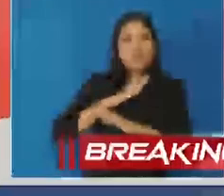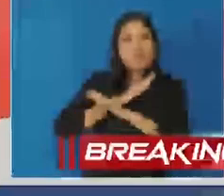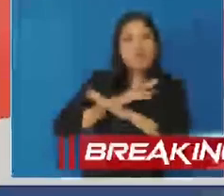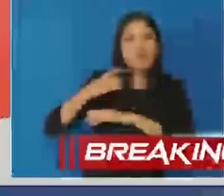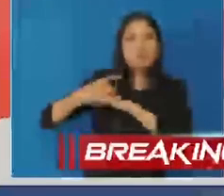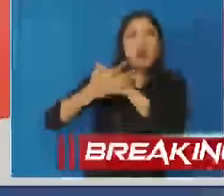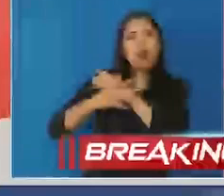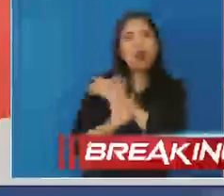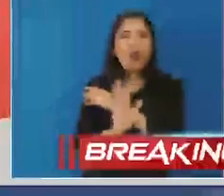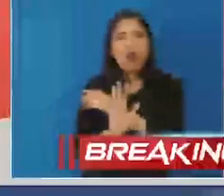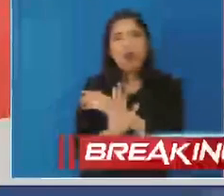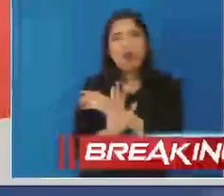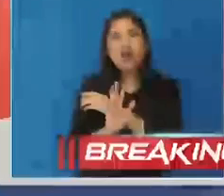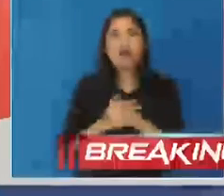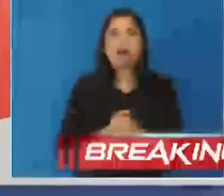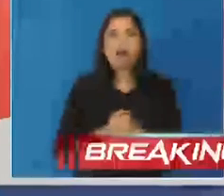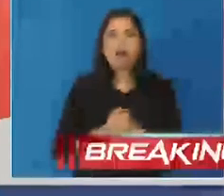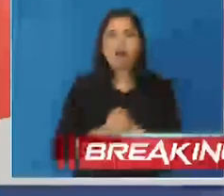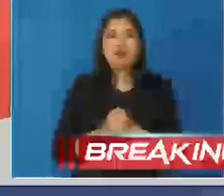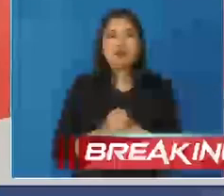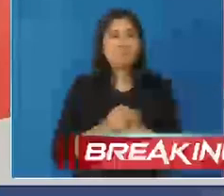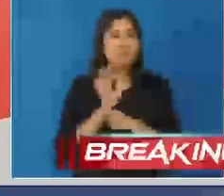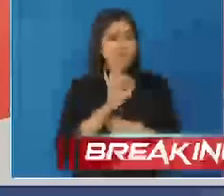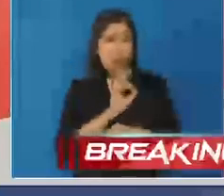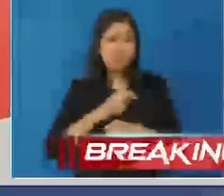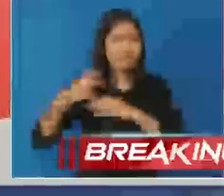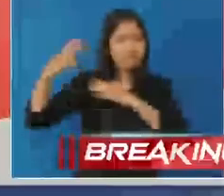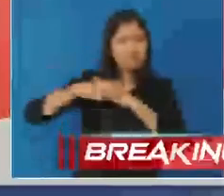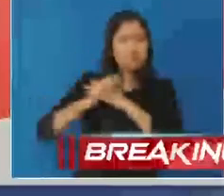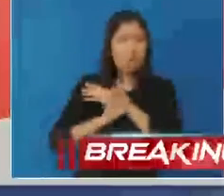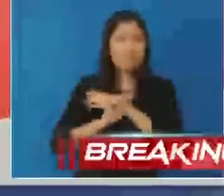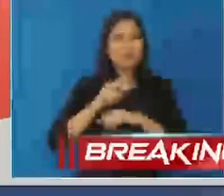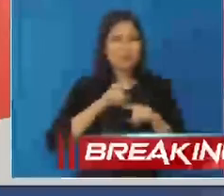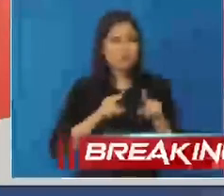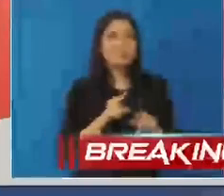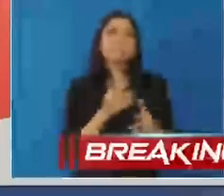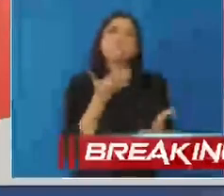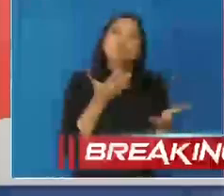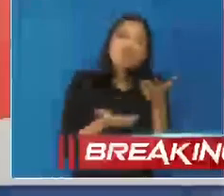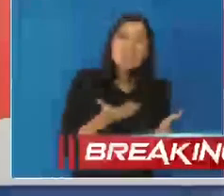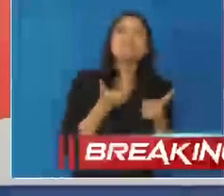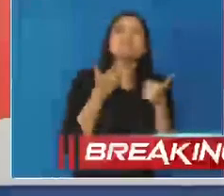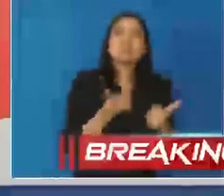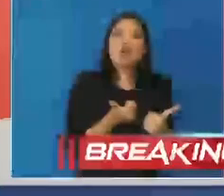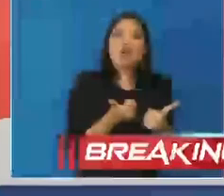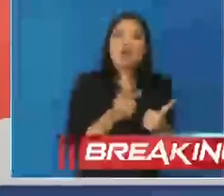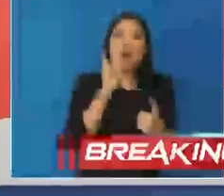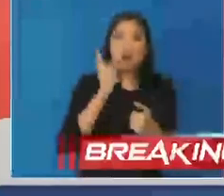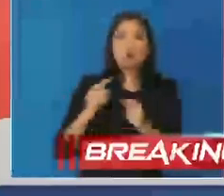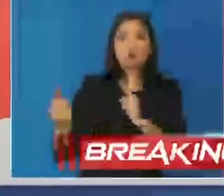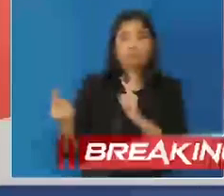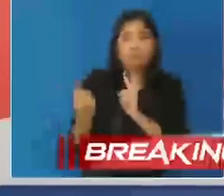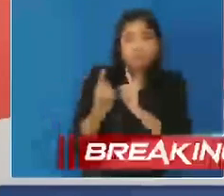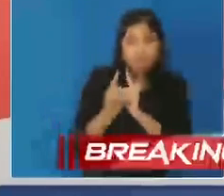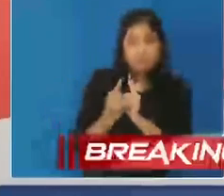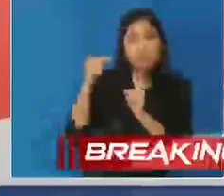Hai Anda belum terinfeksi dan sangat-sangat mungkin bisa terinfeksi manakala kontak dekat dengan